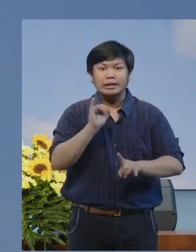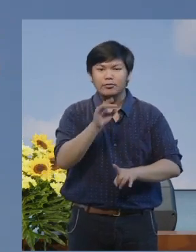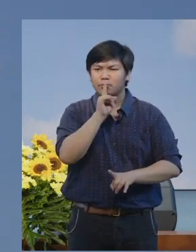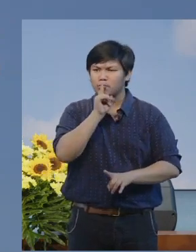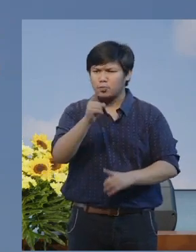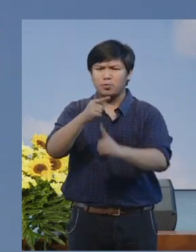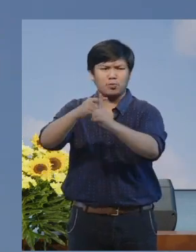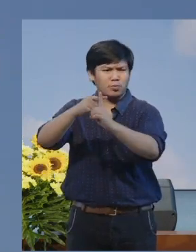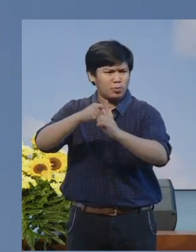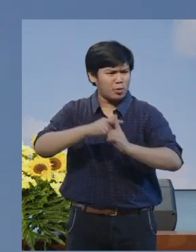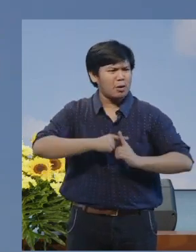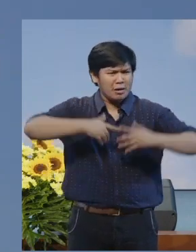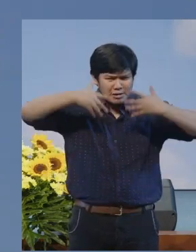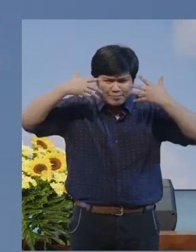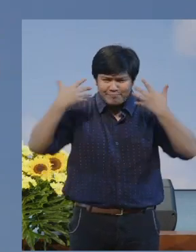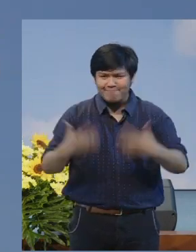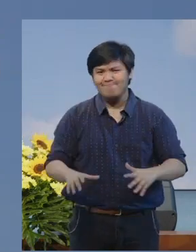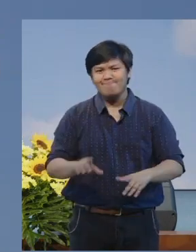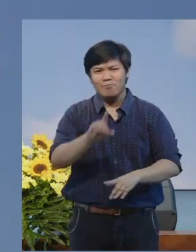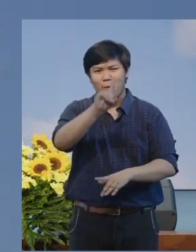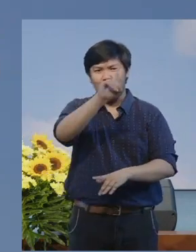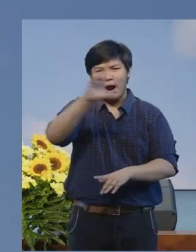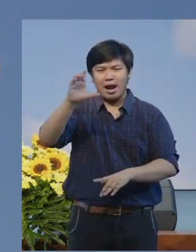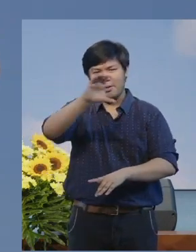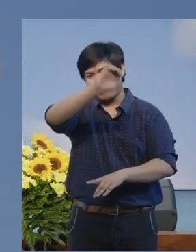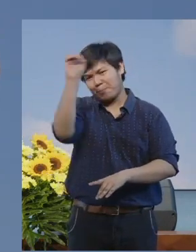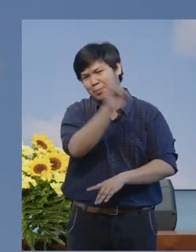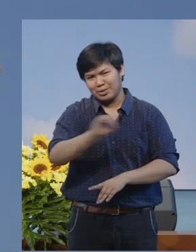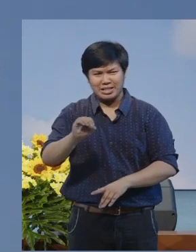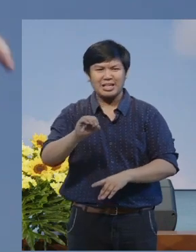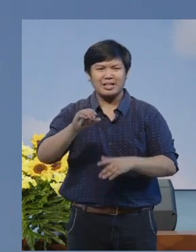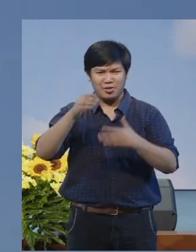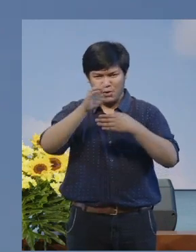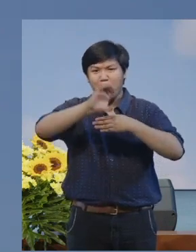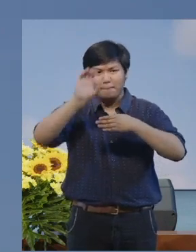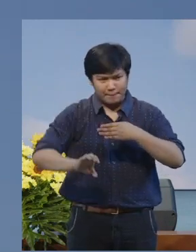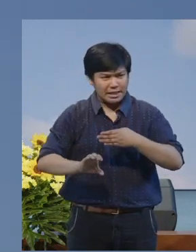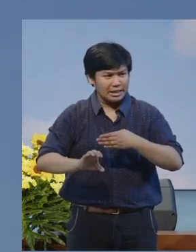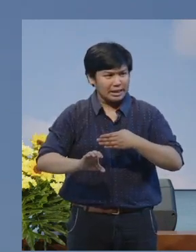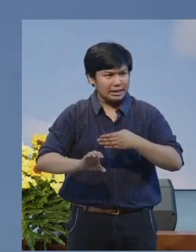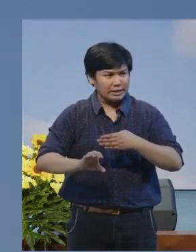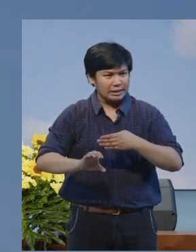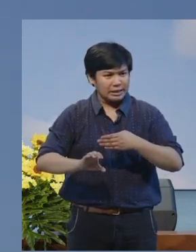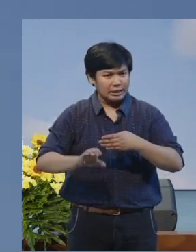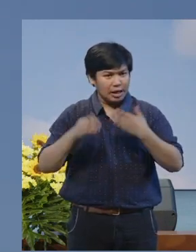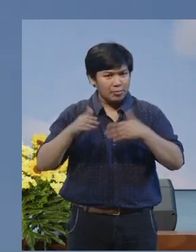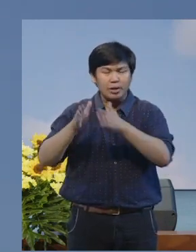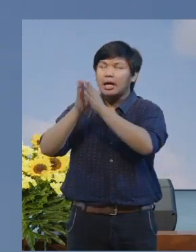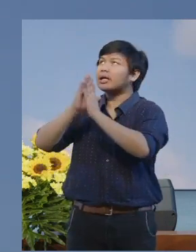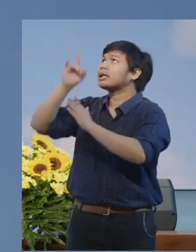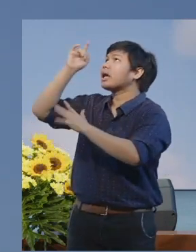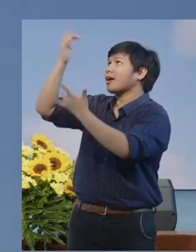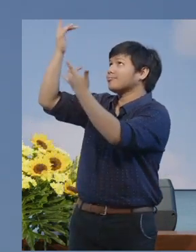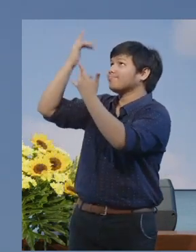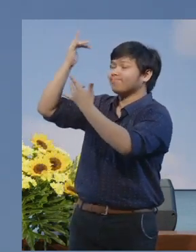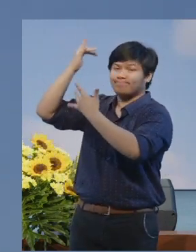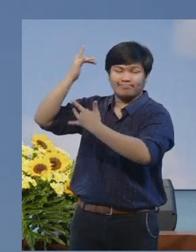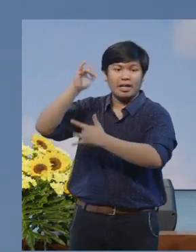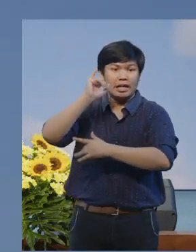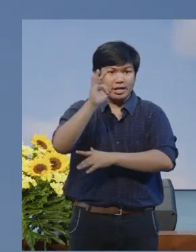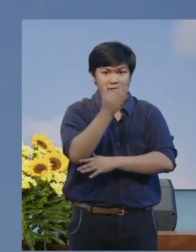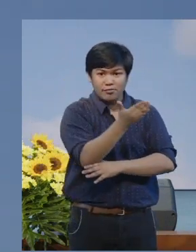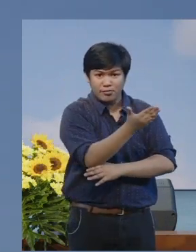ay tumanggap na kay Jesus, kung kayo po ay humingi na ng kanyang kahabagan, kung kayo